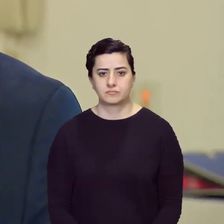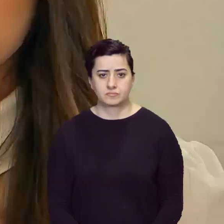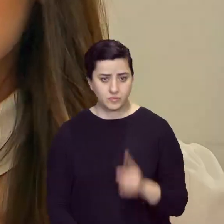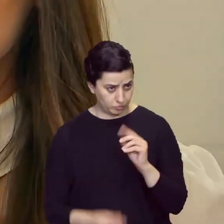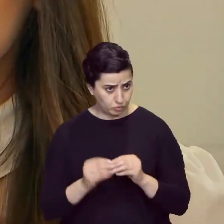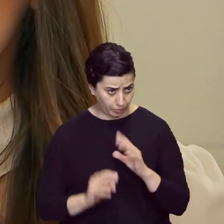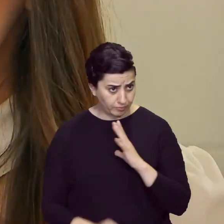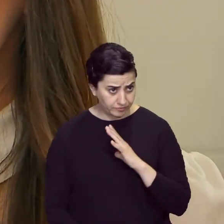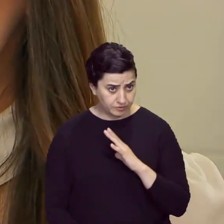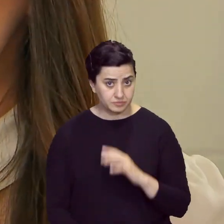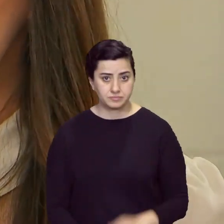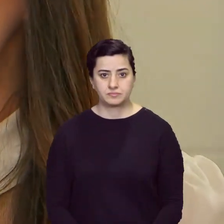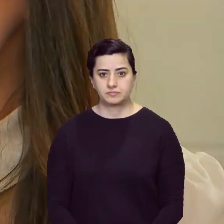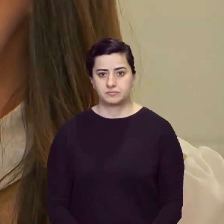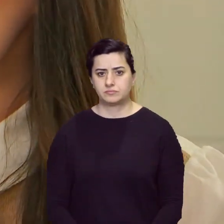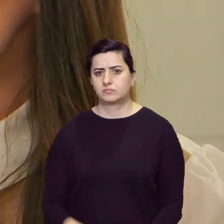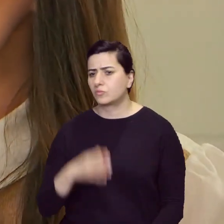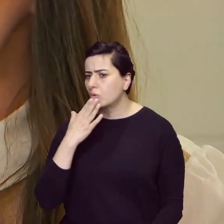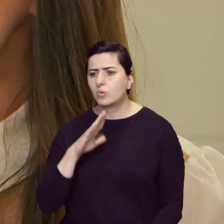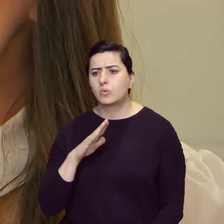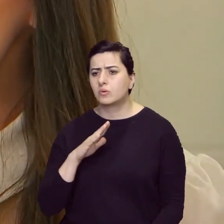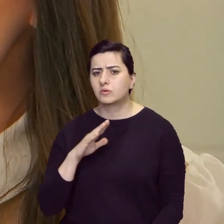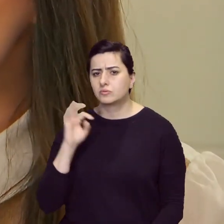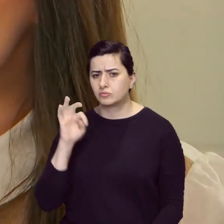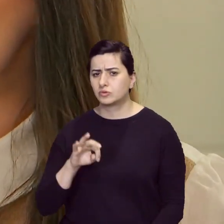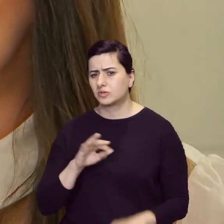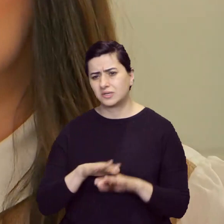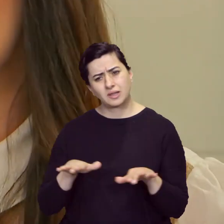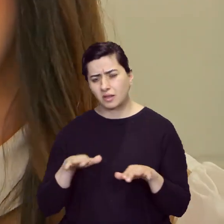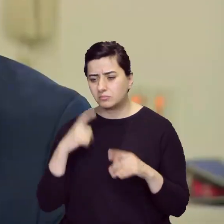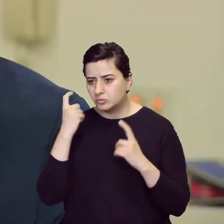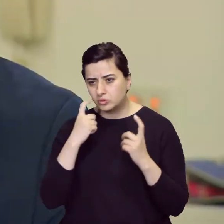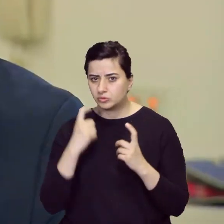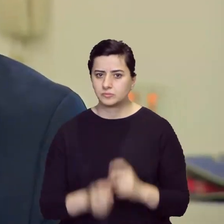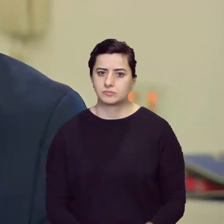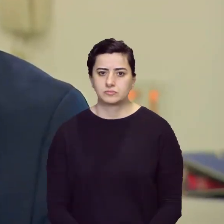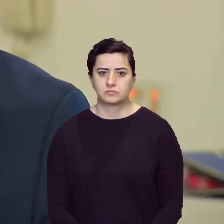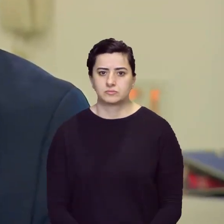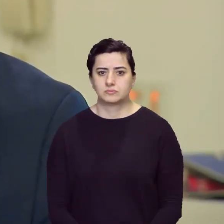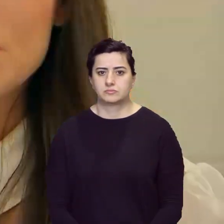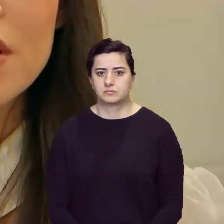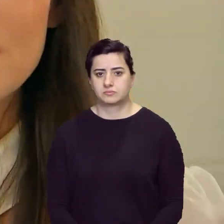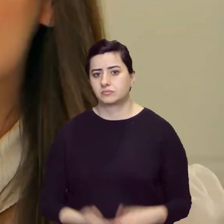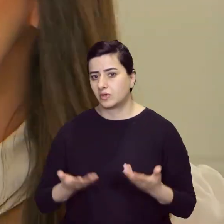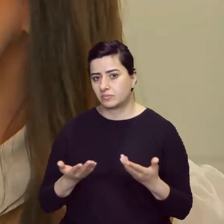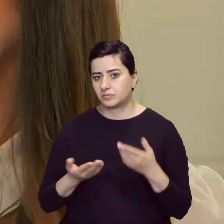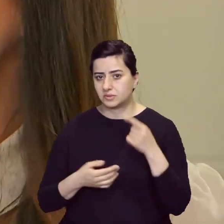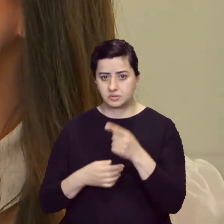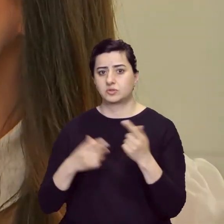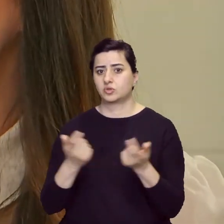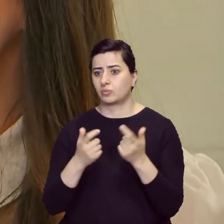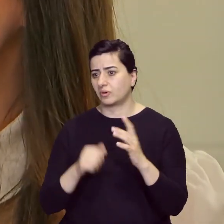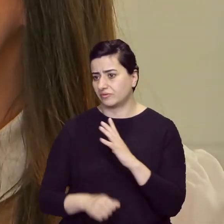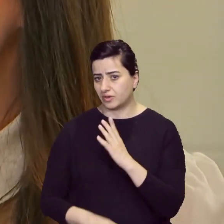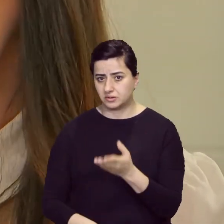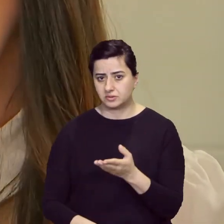Bir sorun mu var? Yo, bugünlük bu kadar yeter mi diye düşünüyordum sadece. Hem zaten sizin de